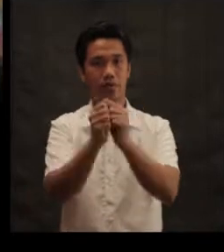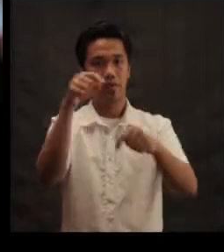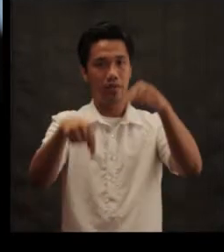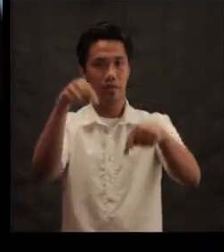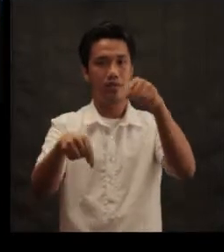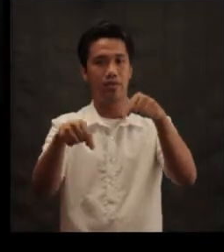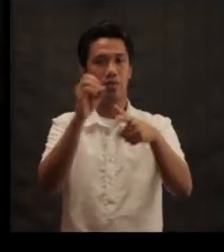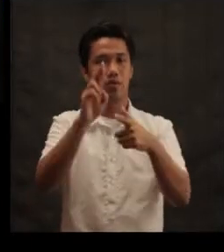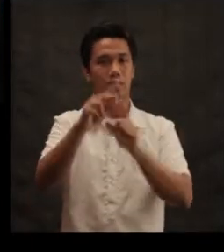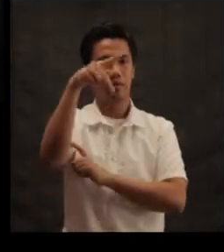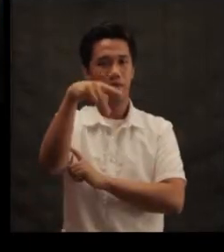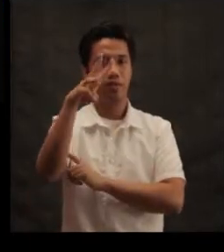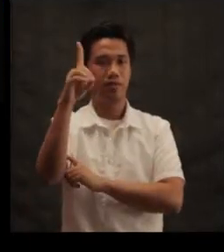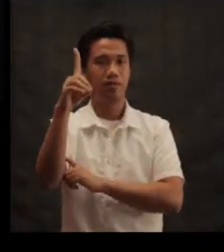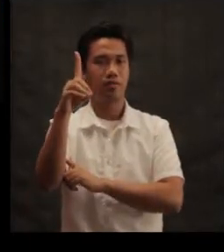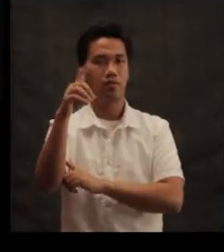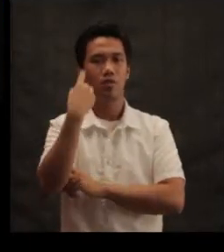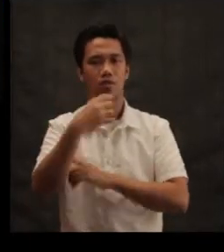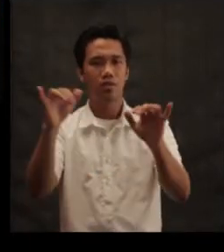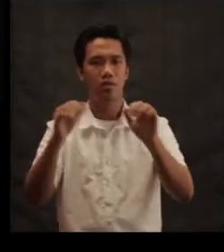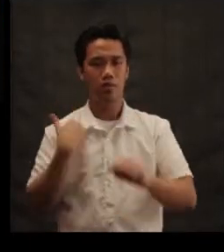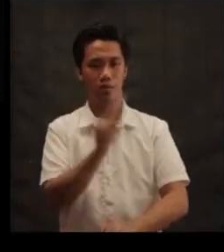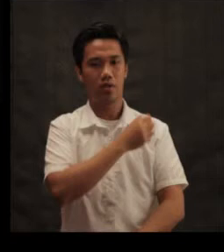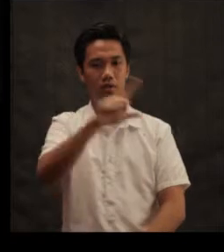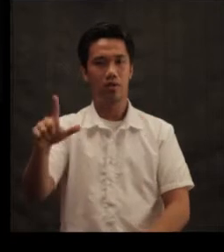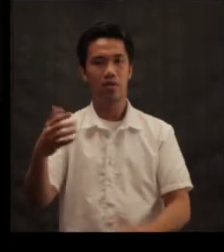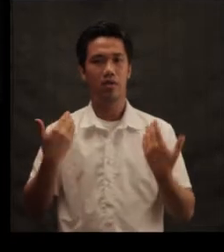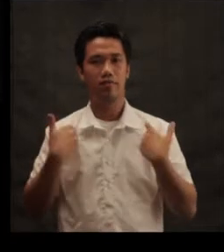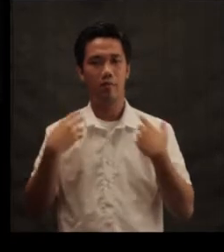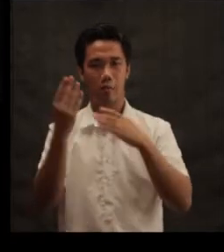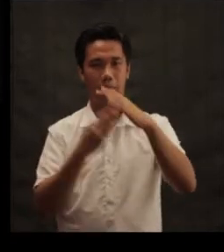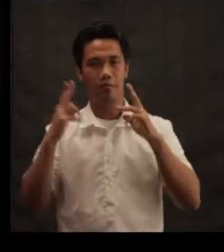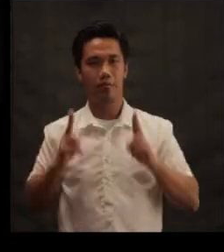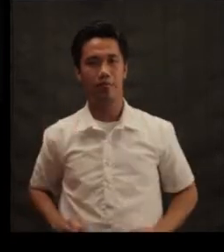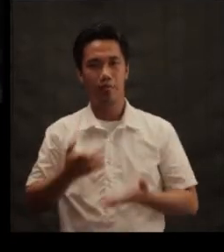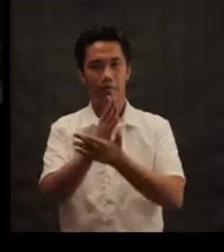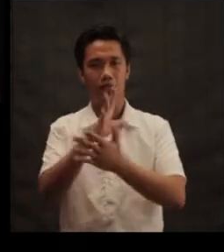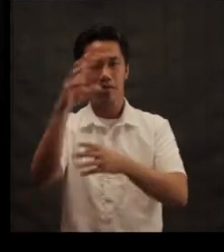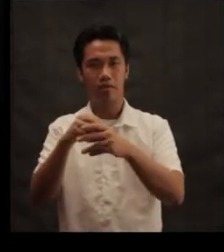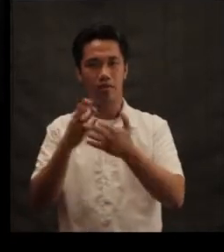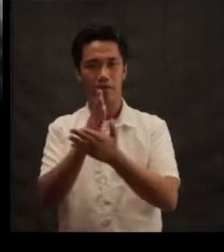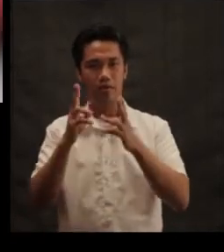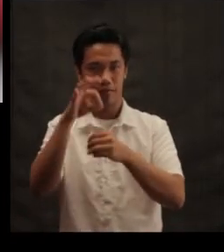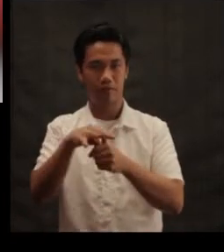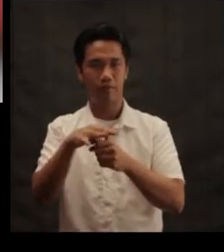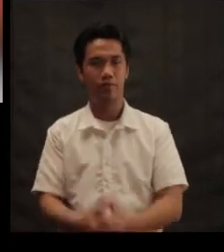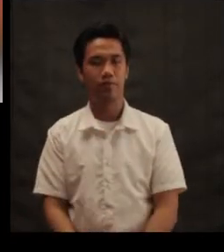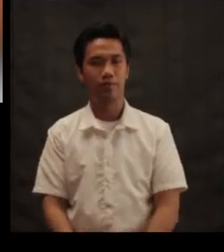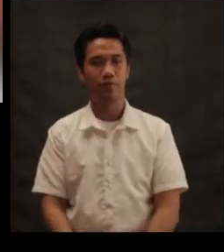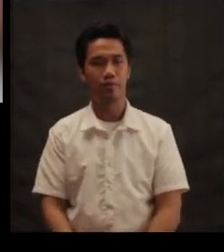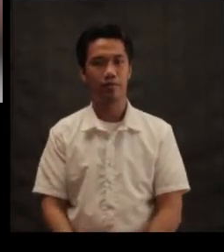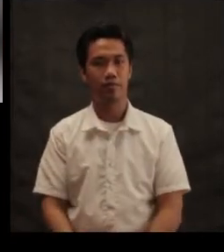with Disabilities, PWD. Tulad nating lahat, ang mga PWD ay may mga karapatan, pati ang